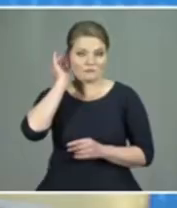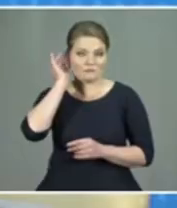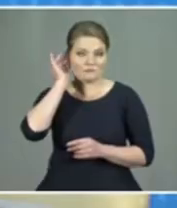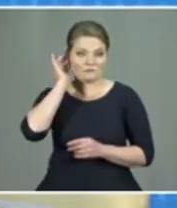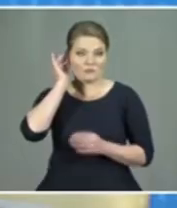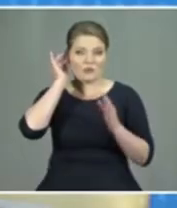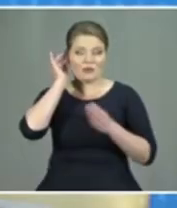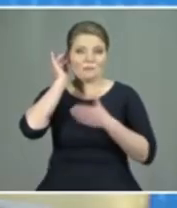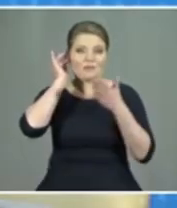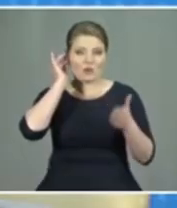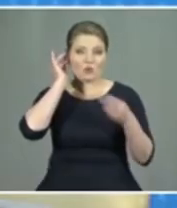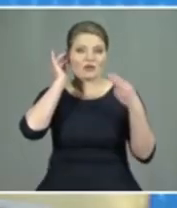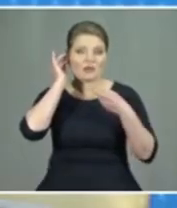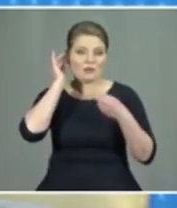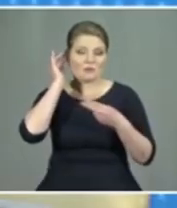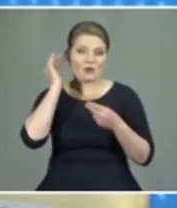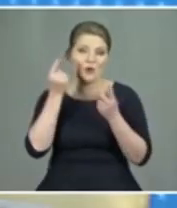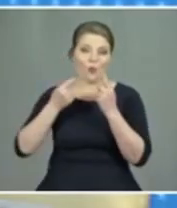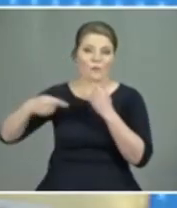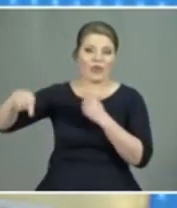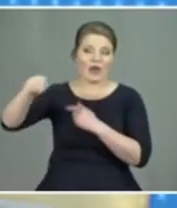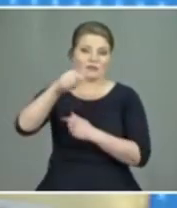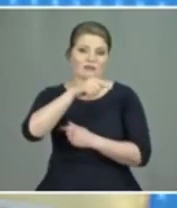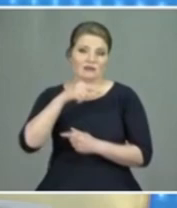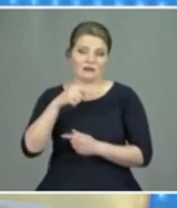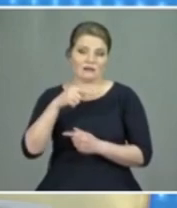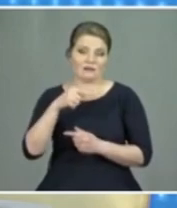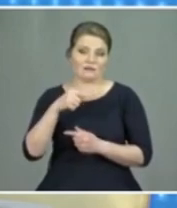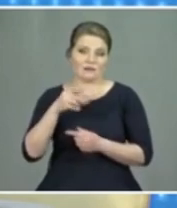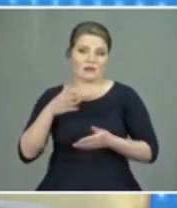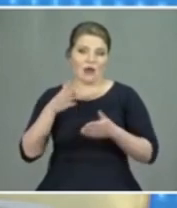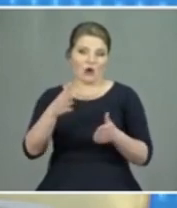а руки делают. Посмотреть полную запись прямой линии можно в соцсетях главы региона.